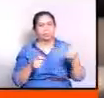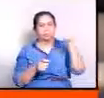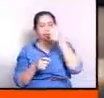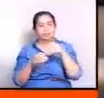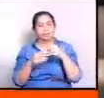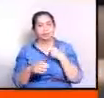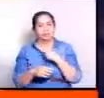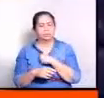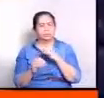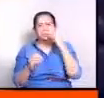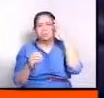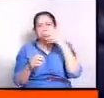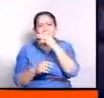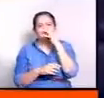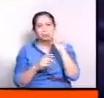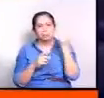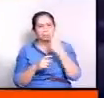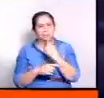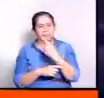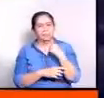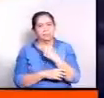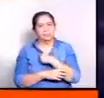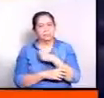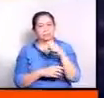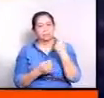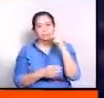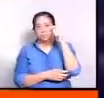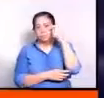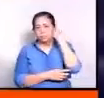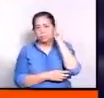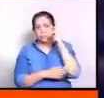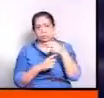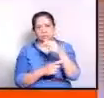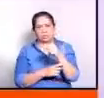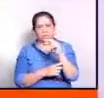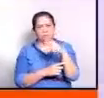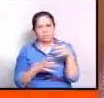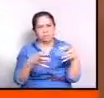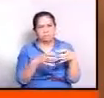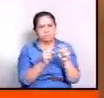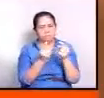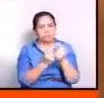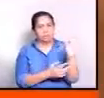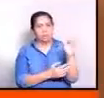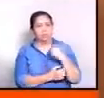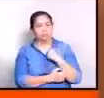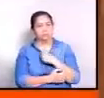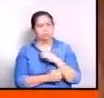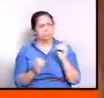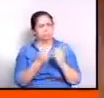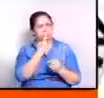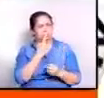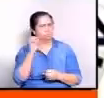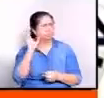Senado. Wala rin daw alam si Pacquiao sa naunang sinabi ni Senator-elect Francis Tolentino na may HNP block na binubuo ng siyam na senador. Wala namang